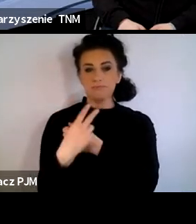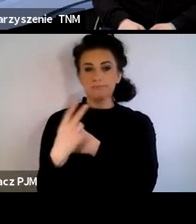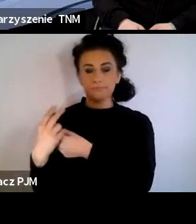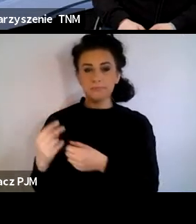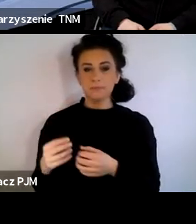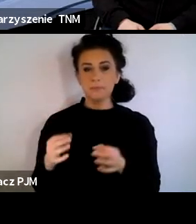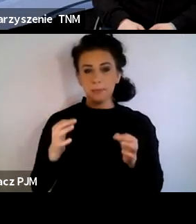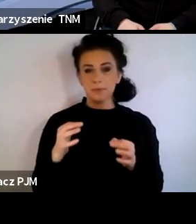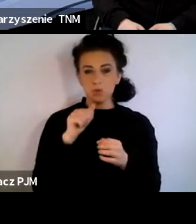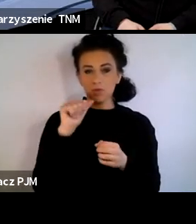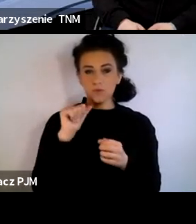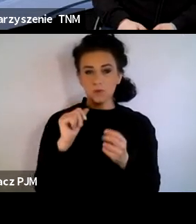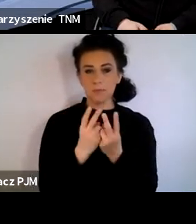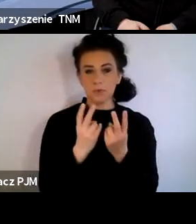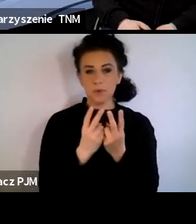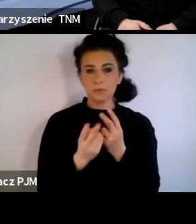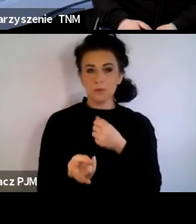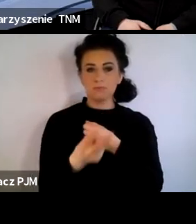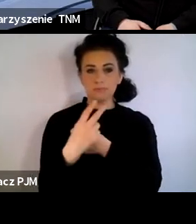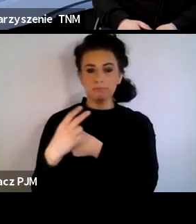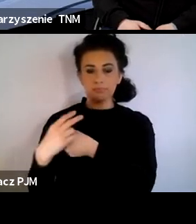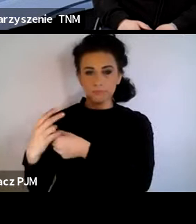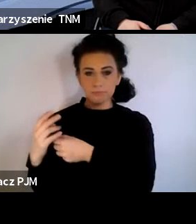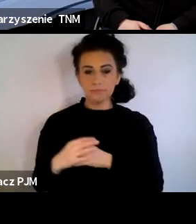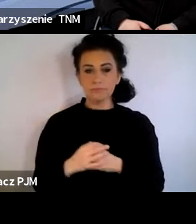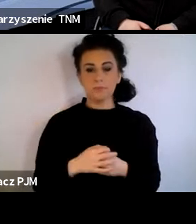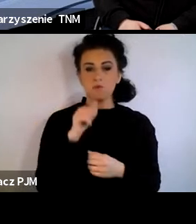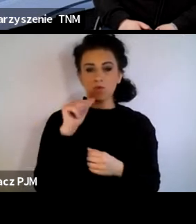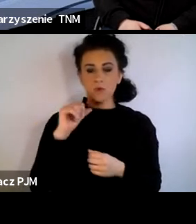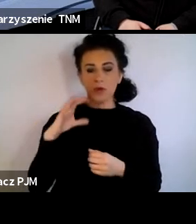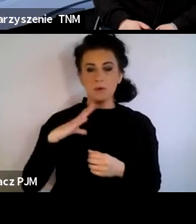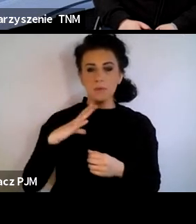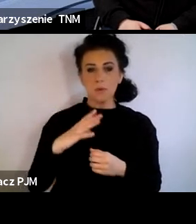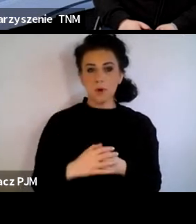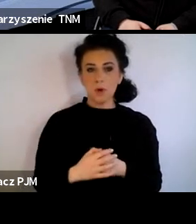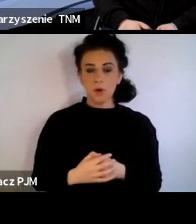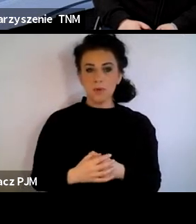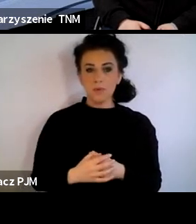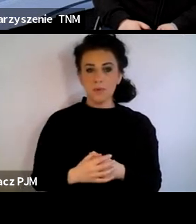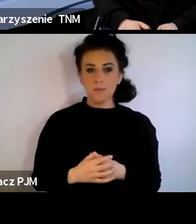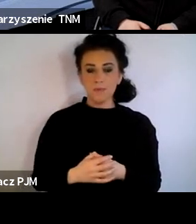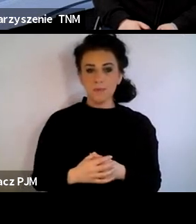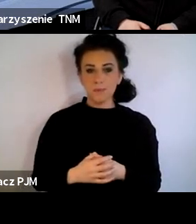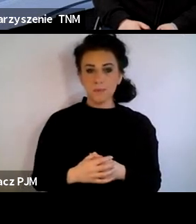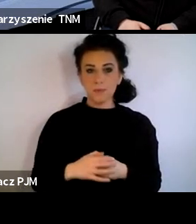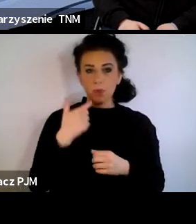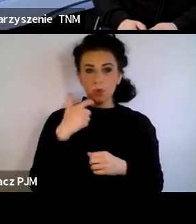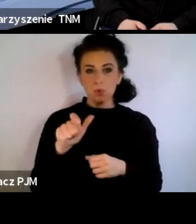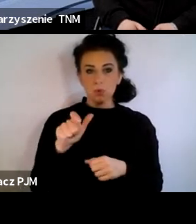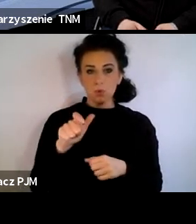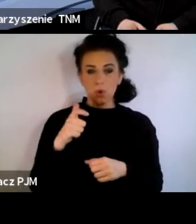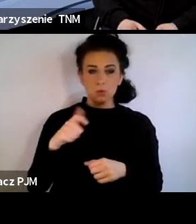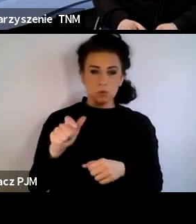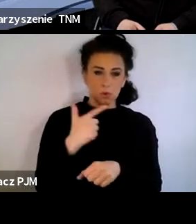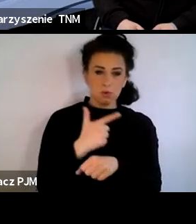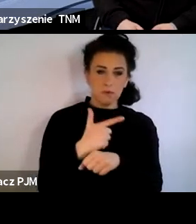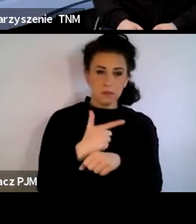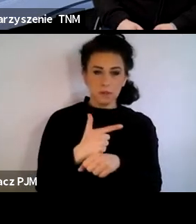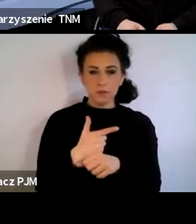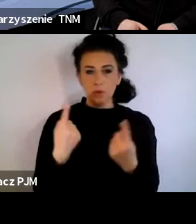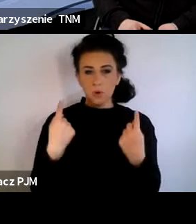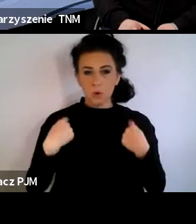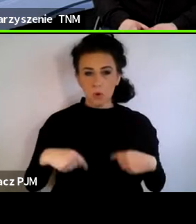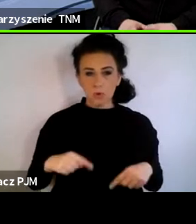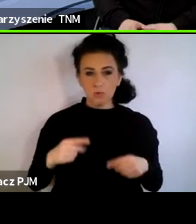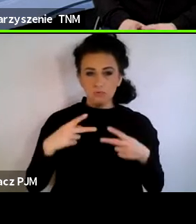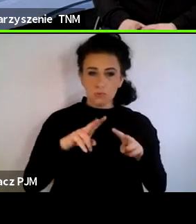to wczoraj. Wczoraj mieliśmy, proszę Państwa, przeszło 120 osób,